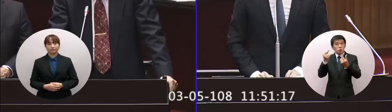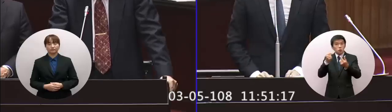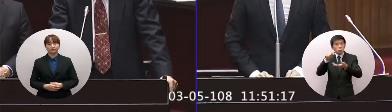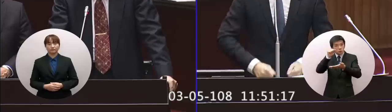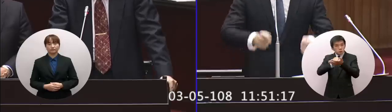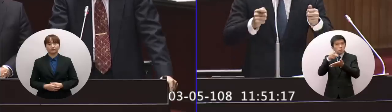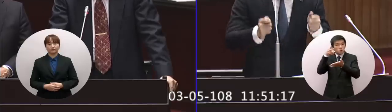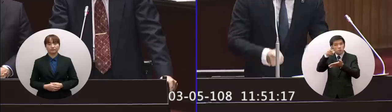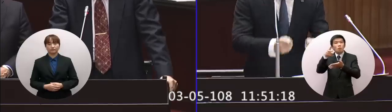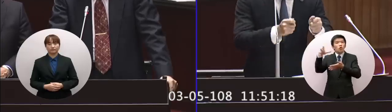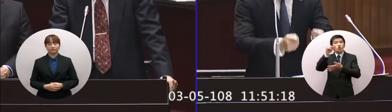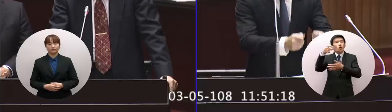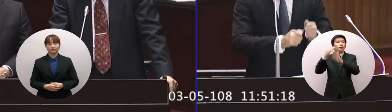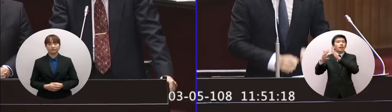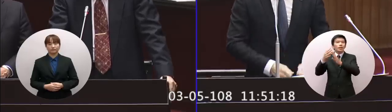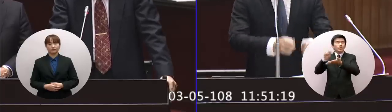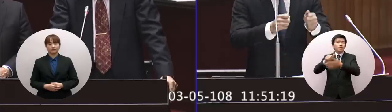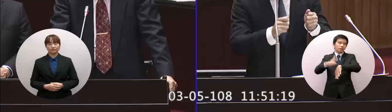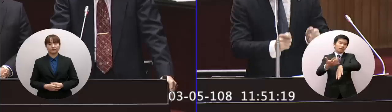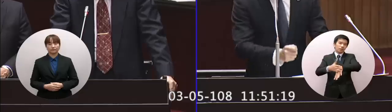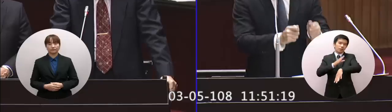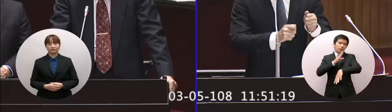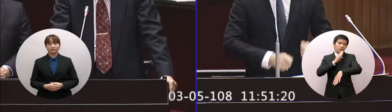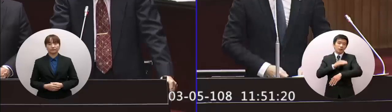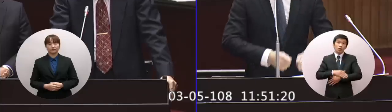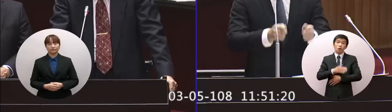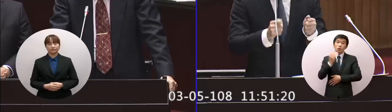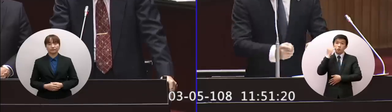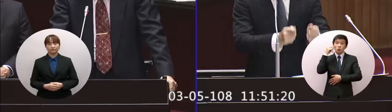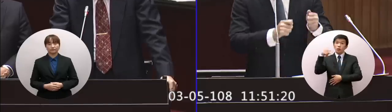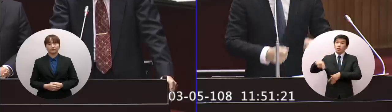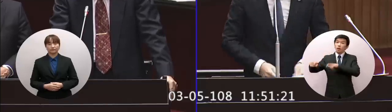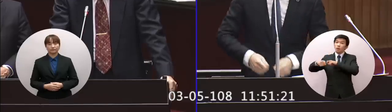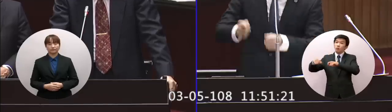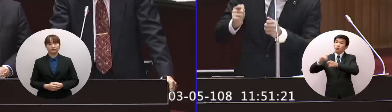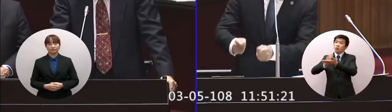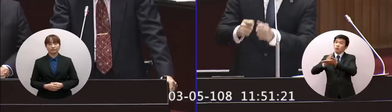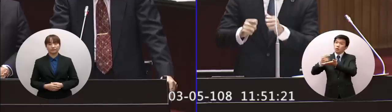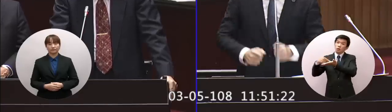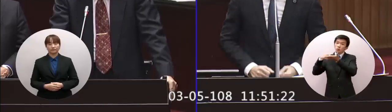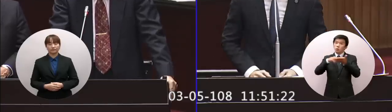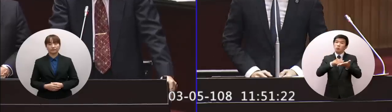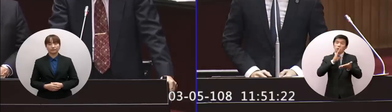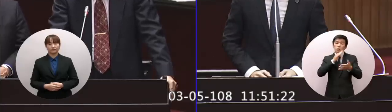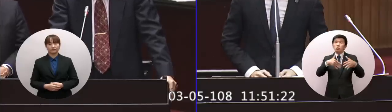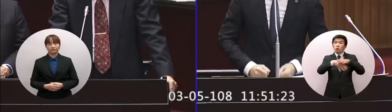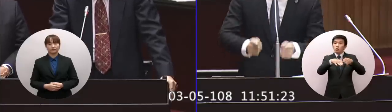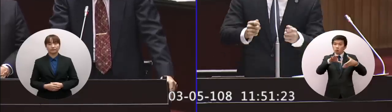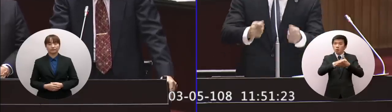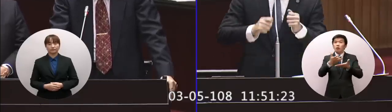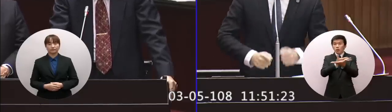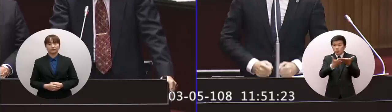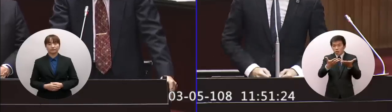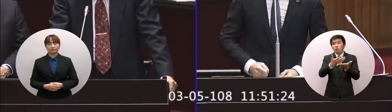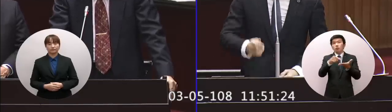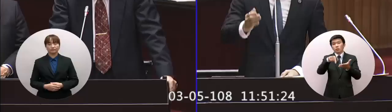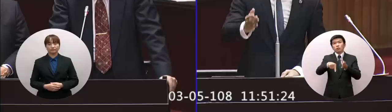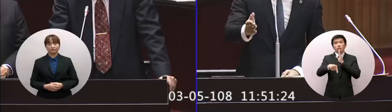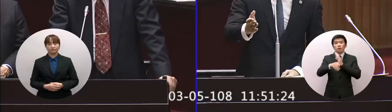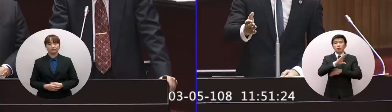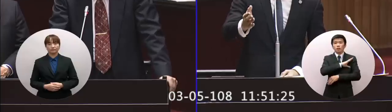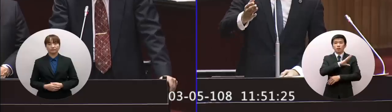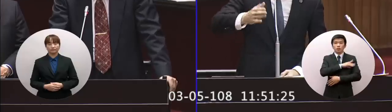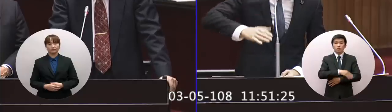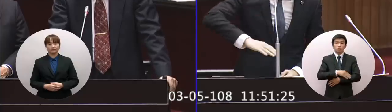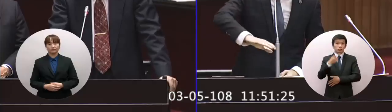啦。伊若照伊的主题来讲，一定是民间的交流、城市的交流、文化的交流啦。所以讲，伫只我毋茫讲